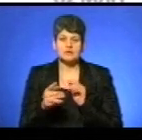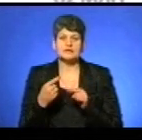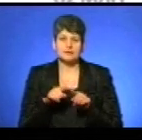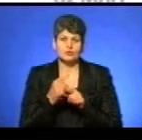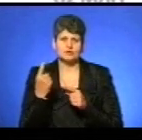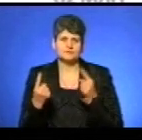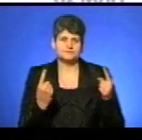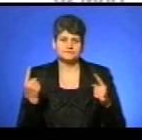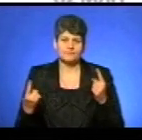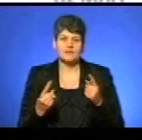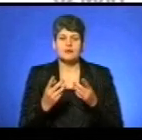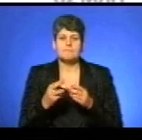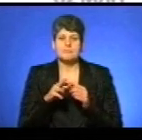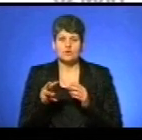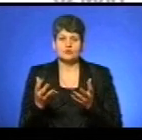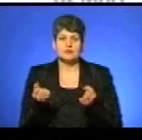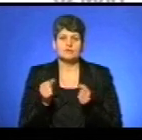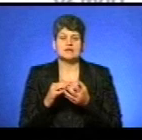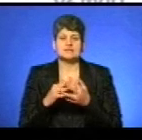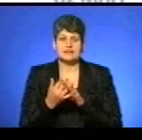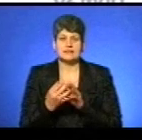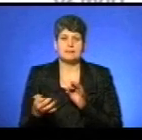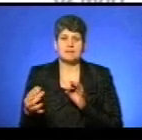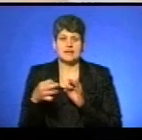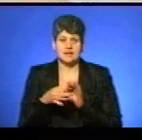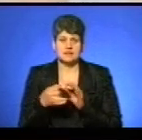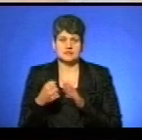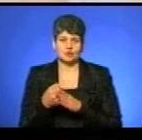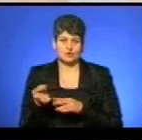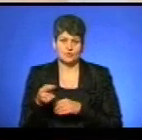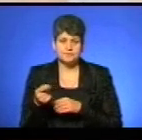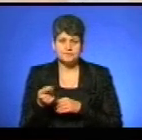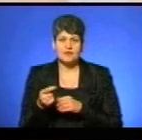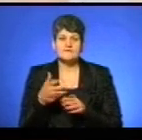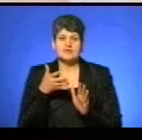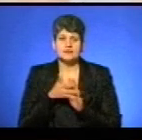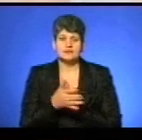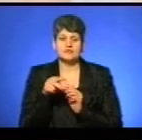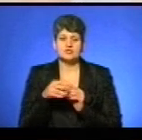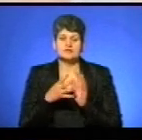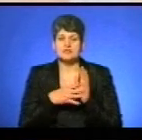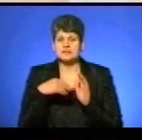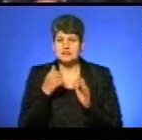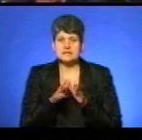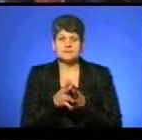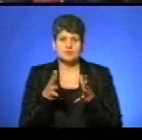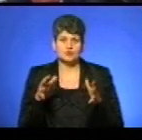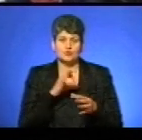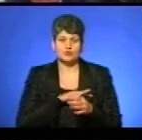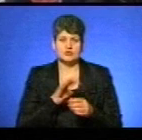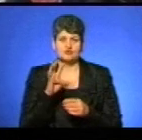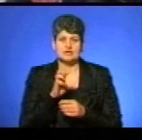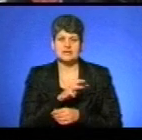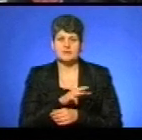мільйону отримують села, які приєдналися до Тернопільської територіальної громади. Видатки на 2019 рік перевищують доходи на